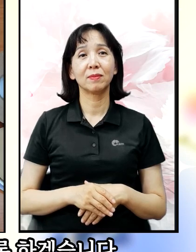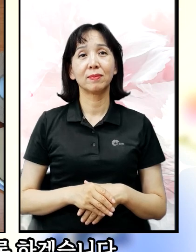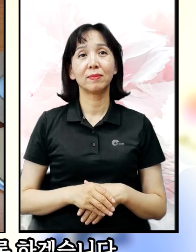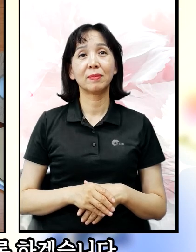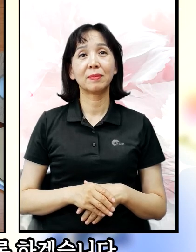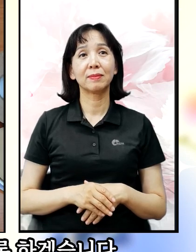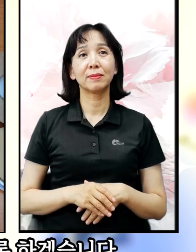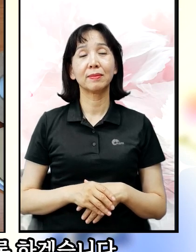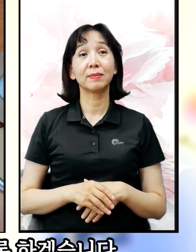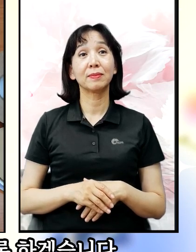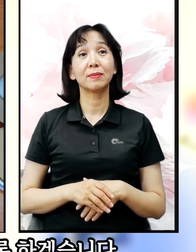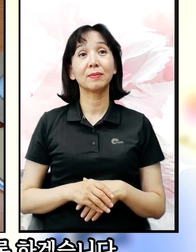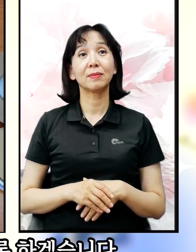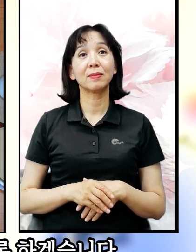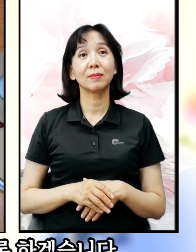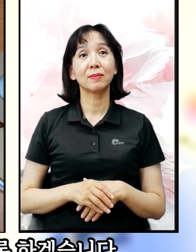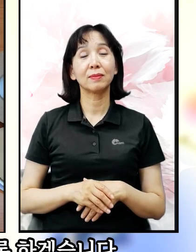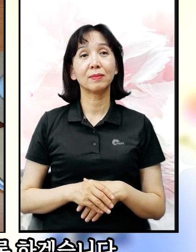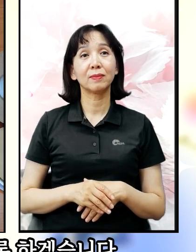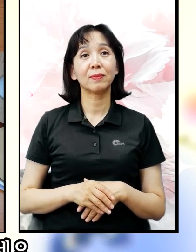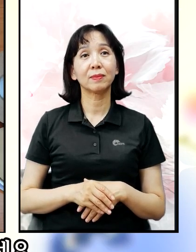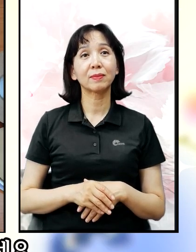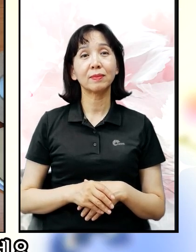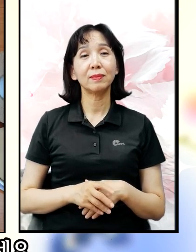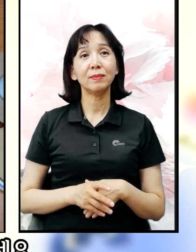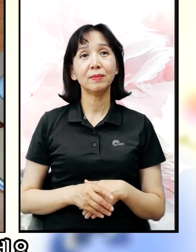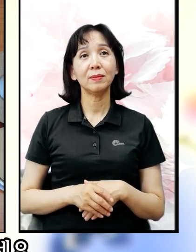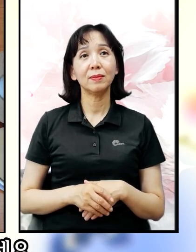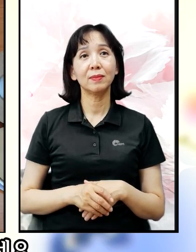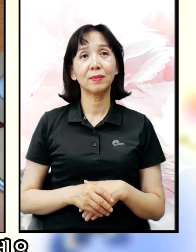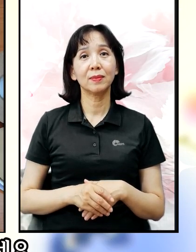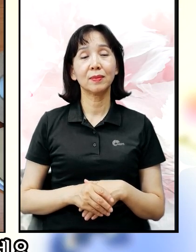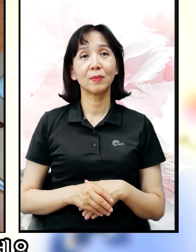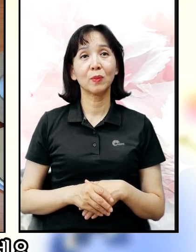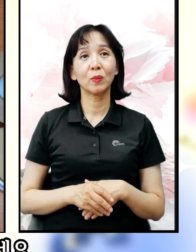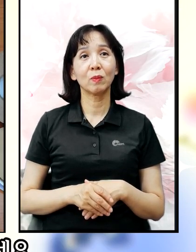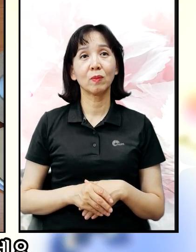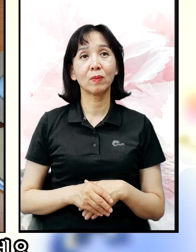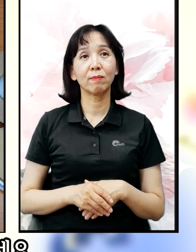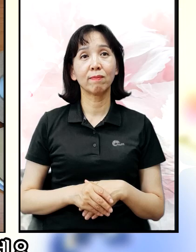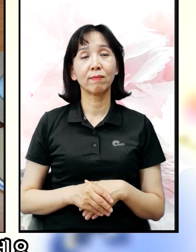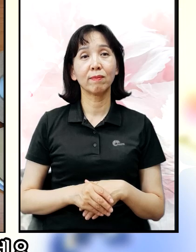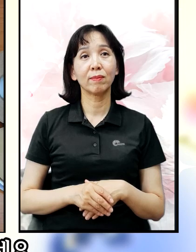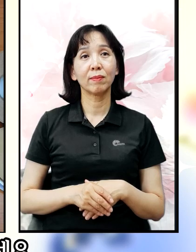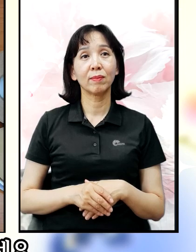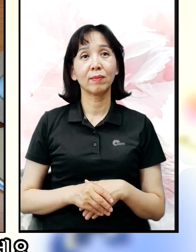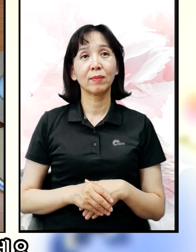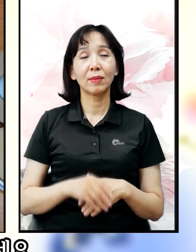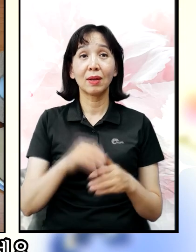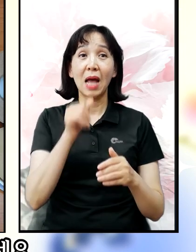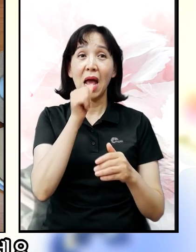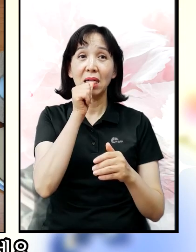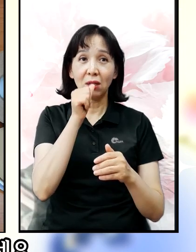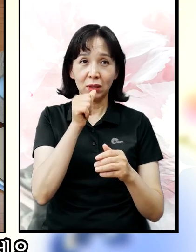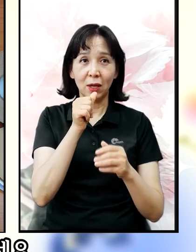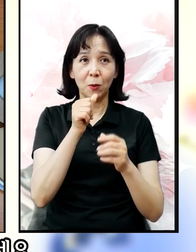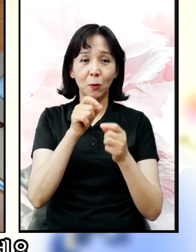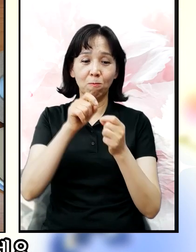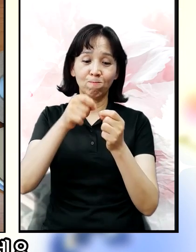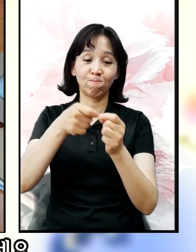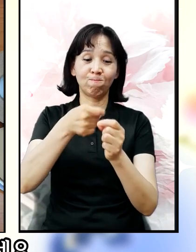자, 철사를